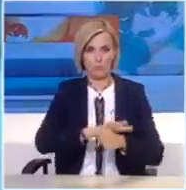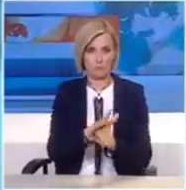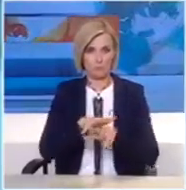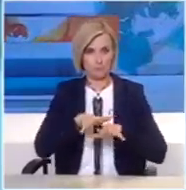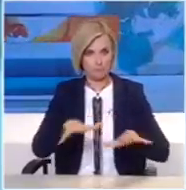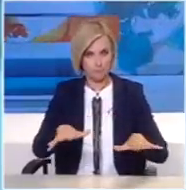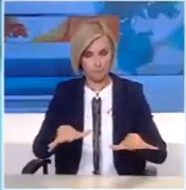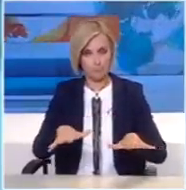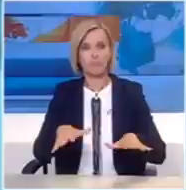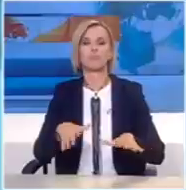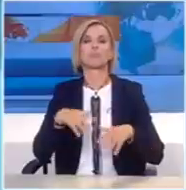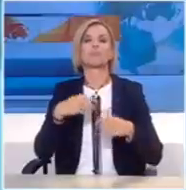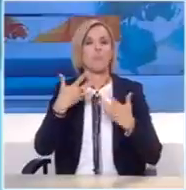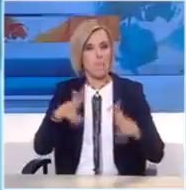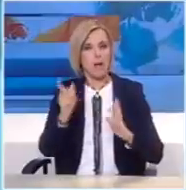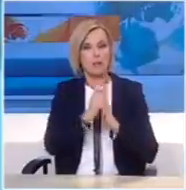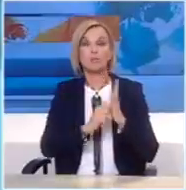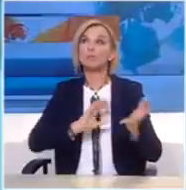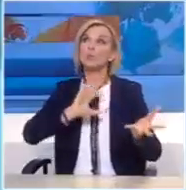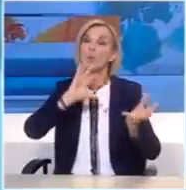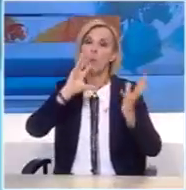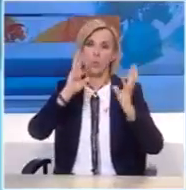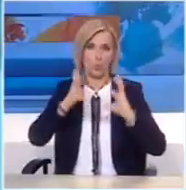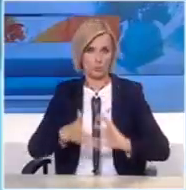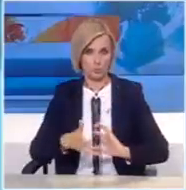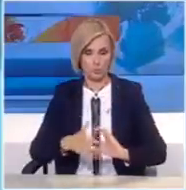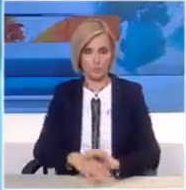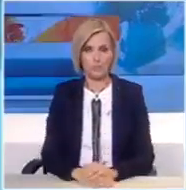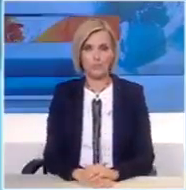κορονοϊού έχουν καταγραφεί σε παγκόσμιο επίπεδο.